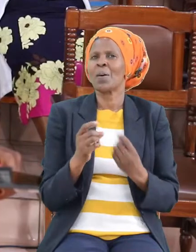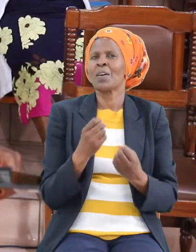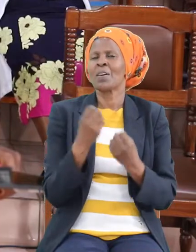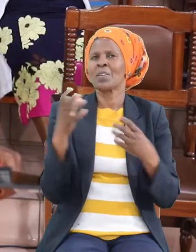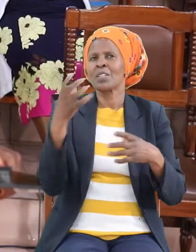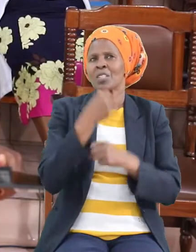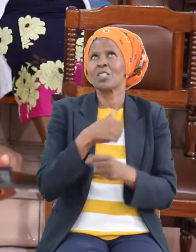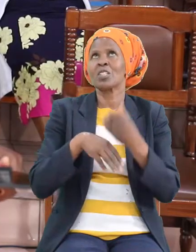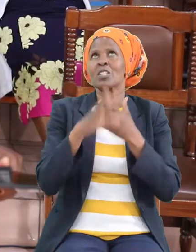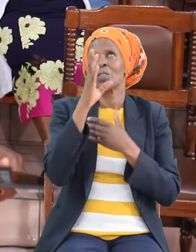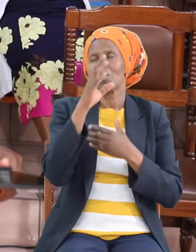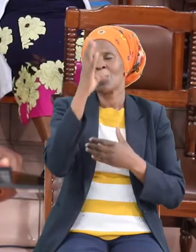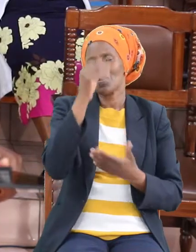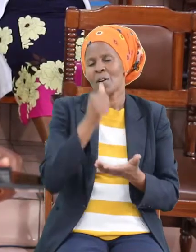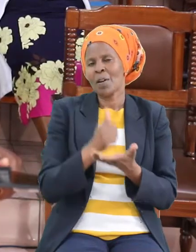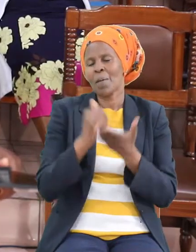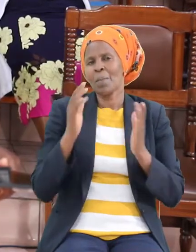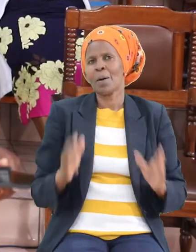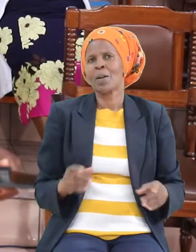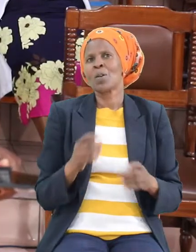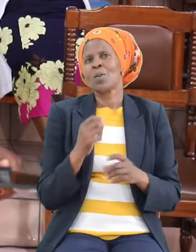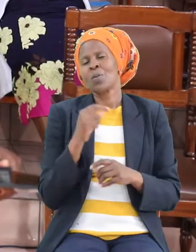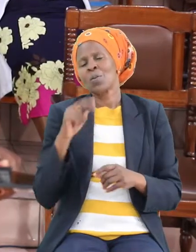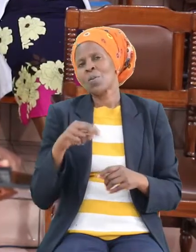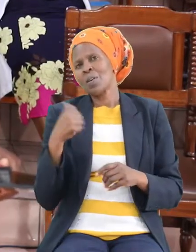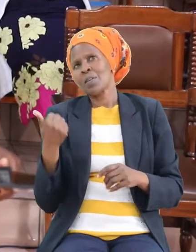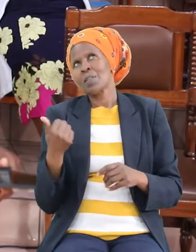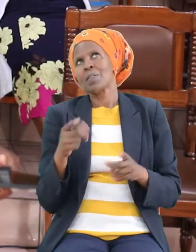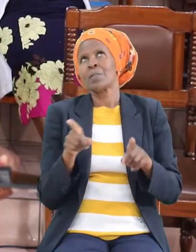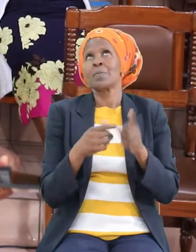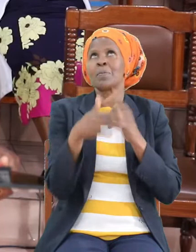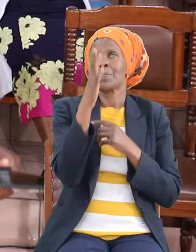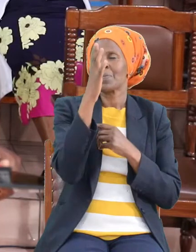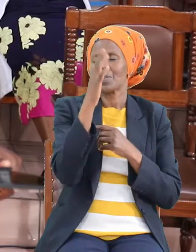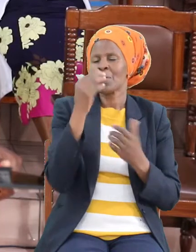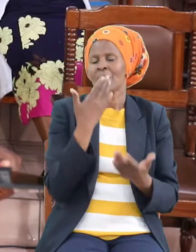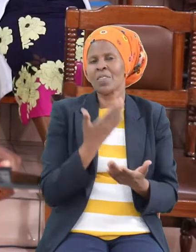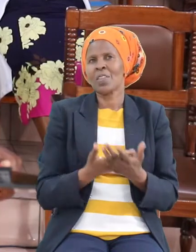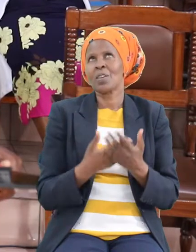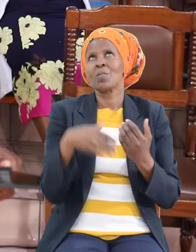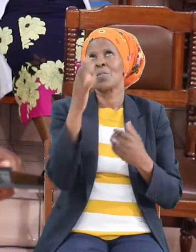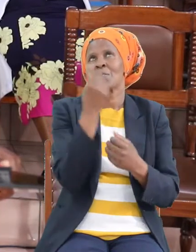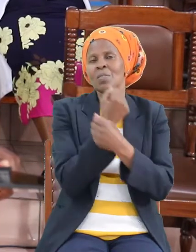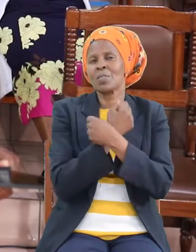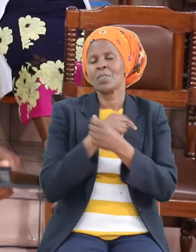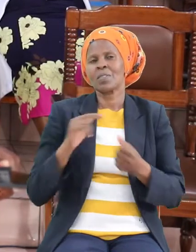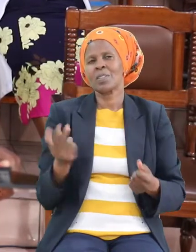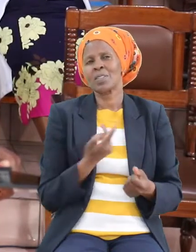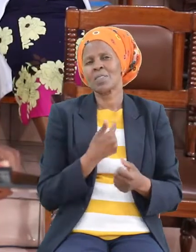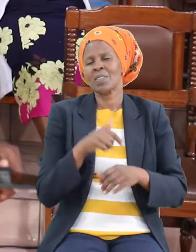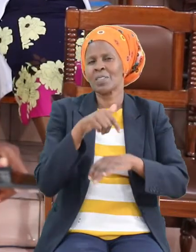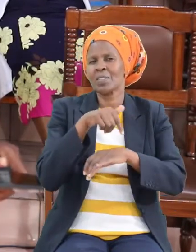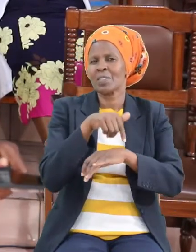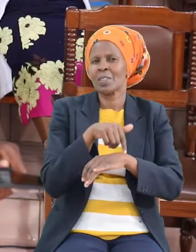tegemeo, wewe ni msaada, na hakuna mwingine ila wewe. Tunakushukuru kwa sababu unatupenda. Hata wakati